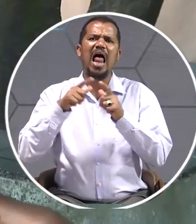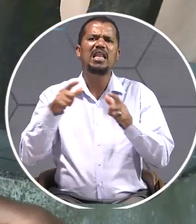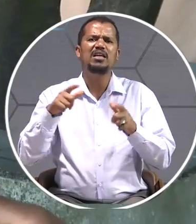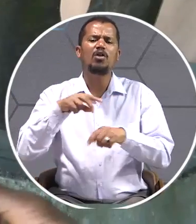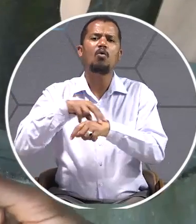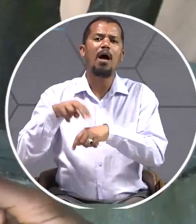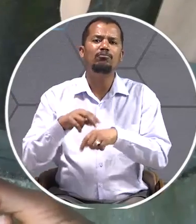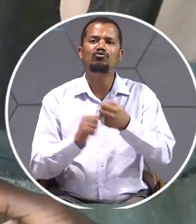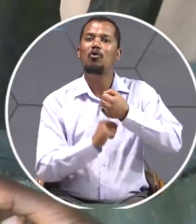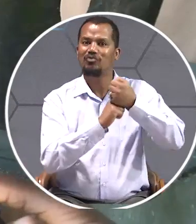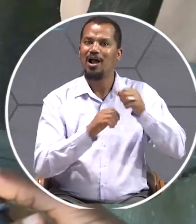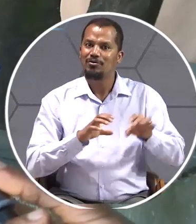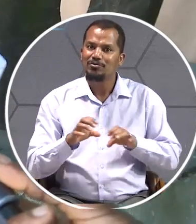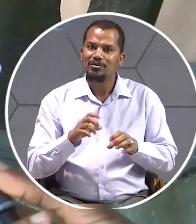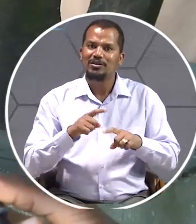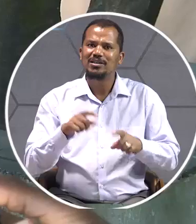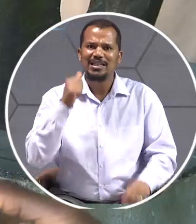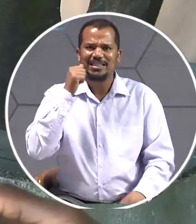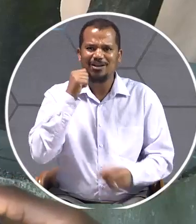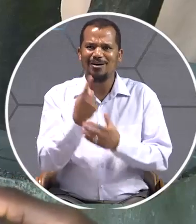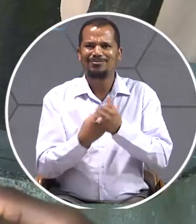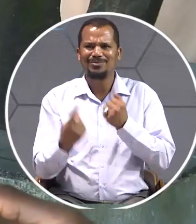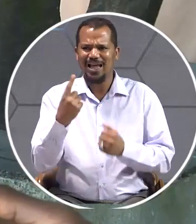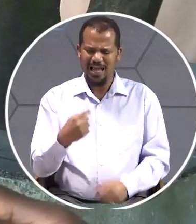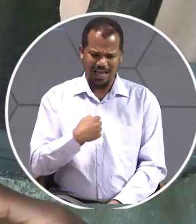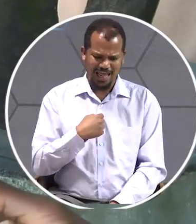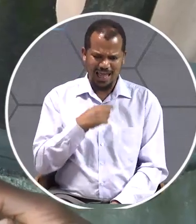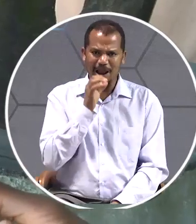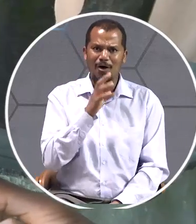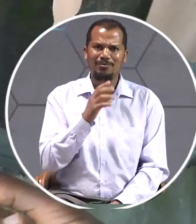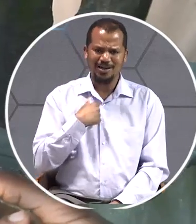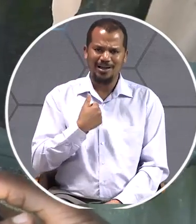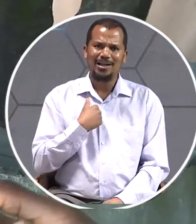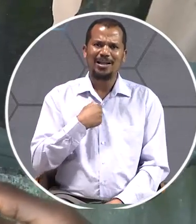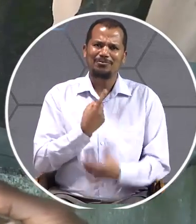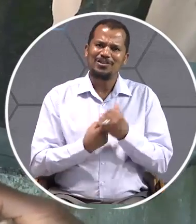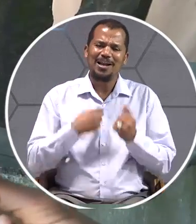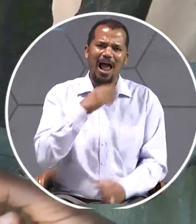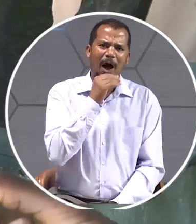ተቋም ነው ስፖንሰር አድርጎት ነው ሚዲያውን። ግን ሴቷን ብቻ ሲል እኔ የለውም እንዲህ ሁላ ከራሴ ጋር